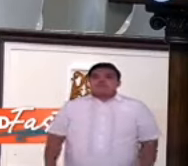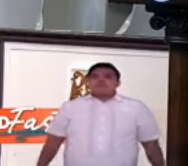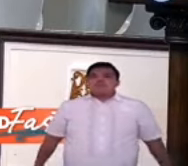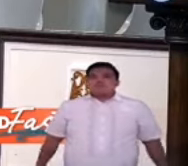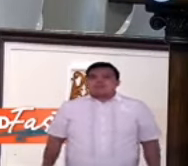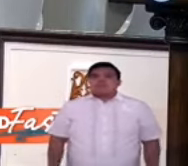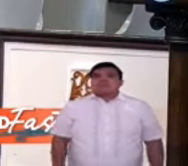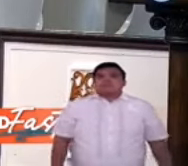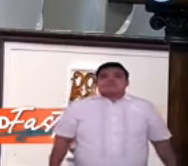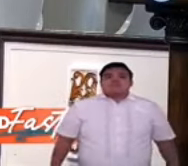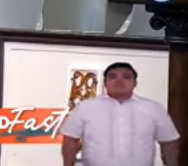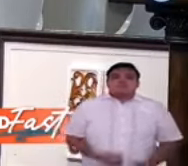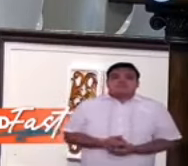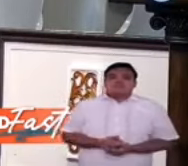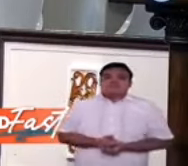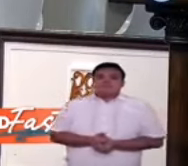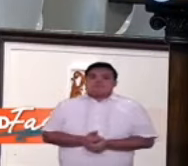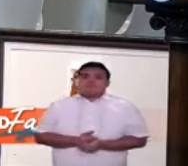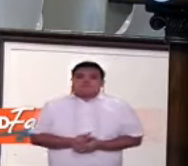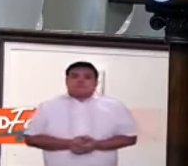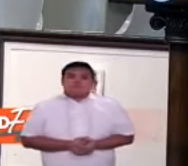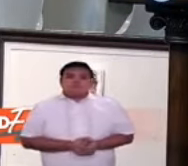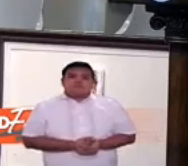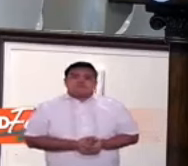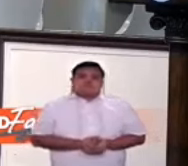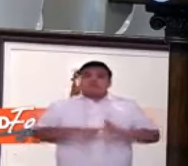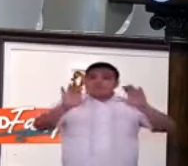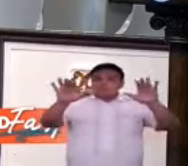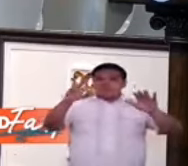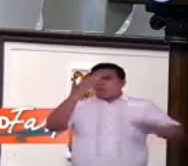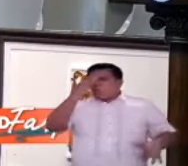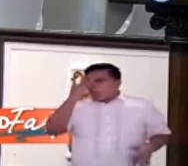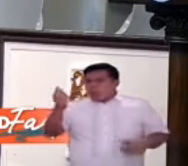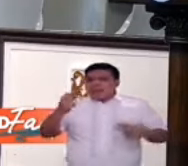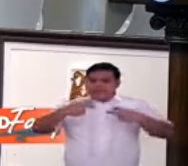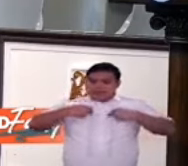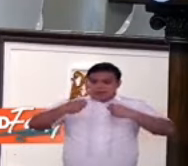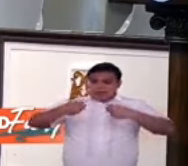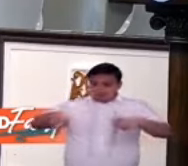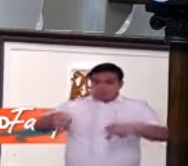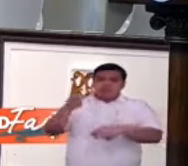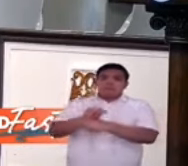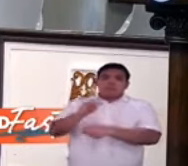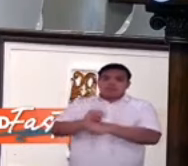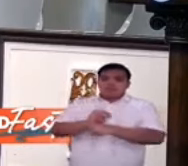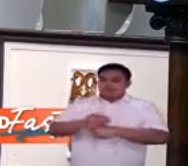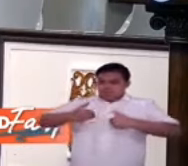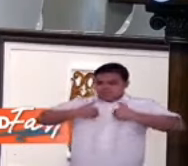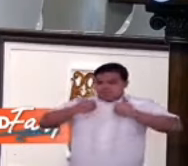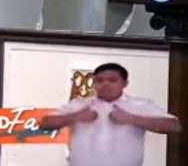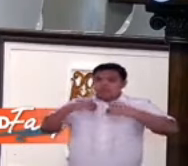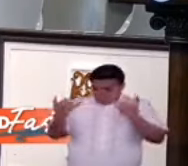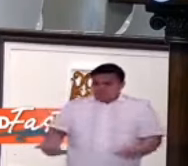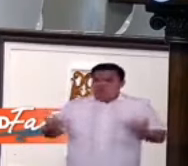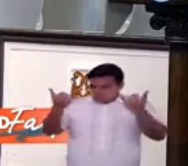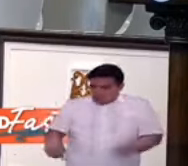Isod na kayo eh. Bidaw. While you have the opportunity to minister them while they're young, do